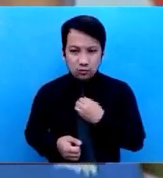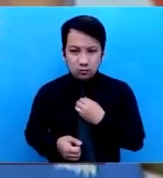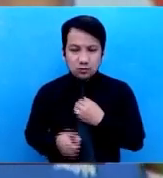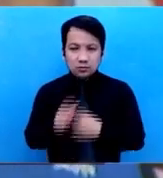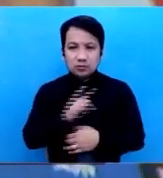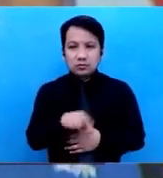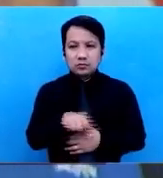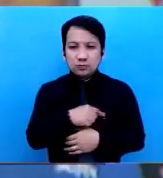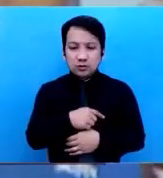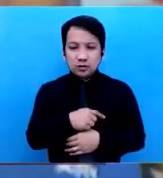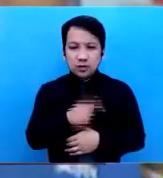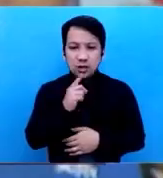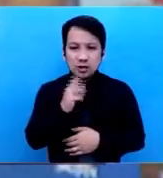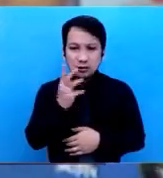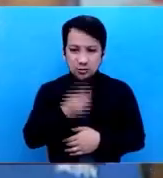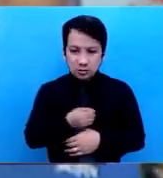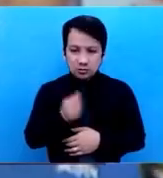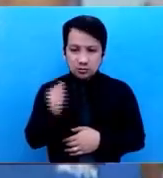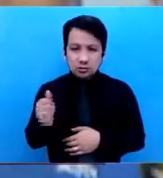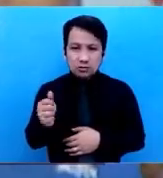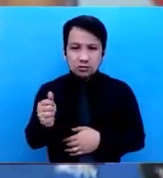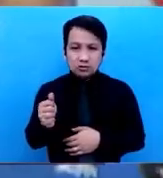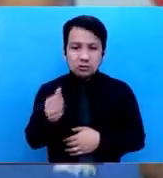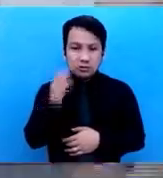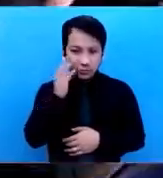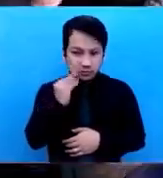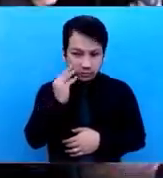pinaka-qualified, at kung sino ang pinaka-may karanasan.